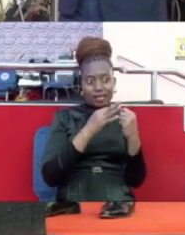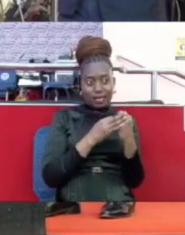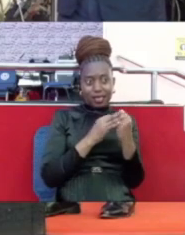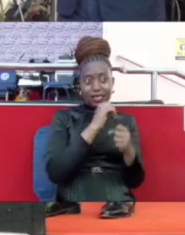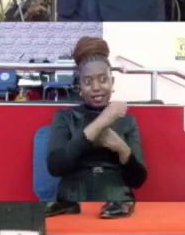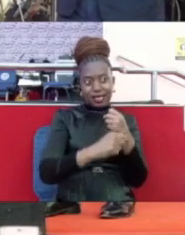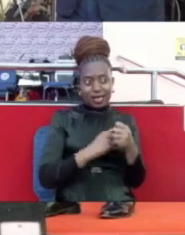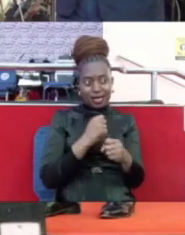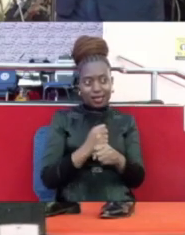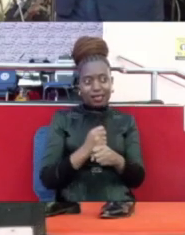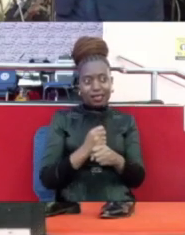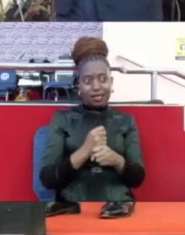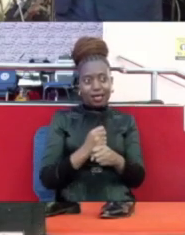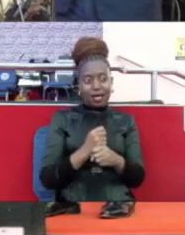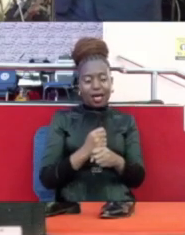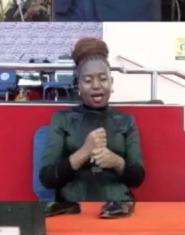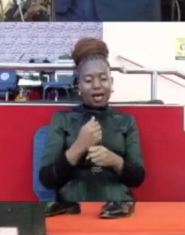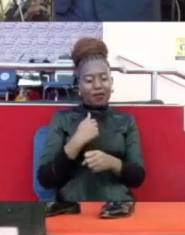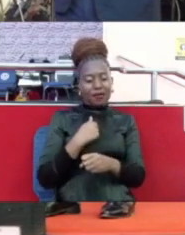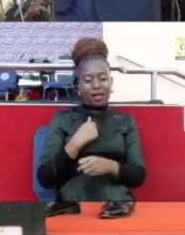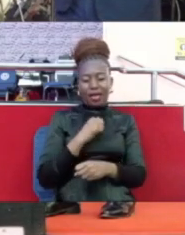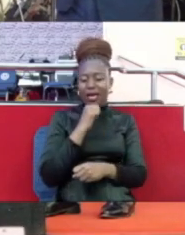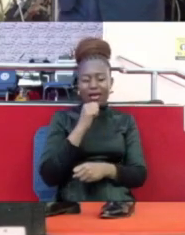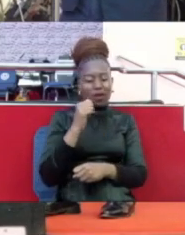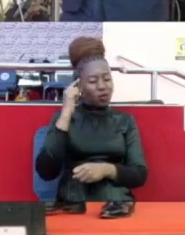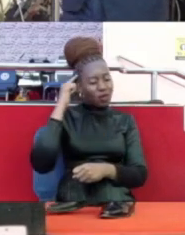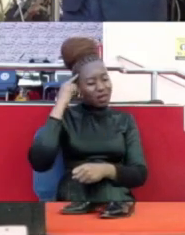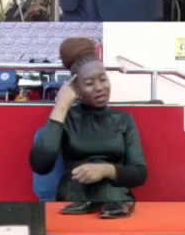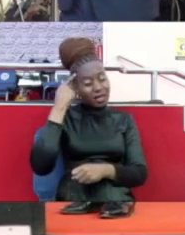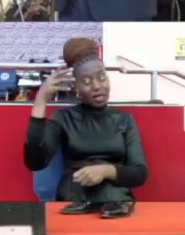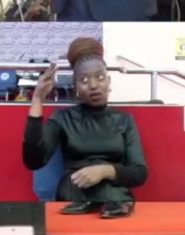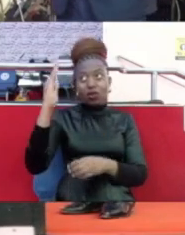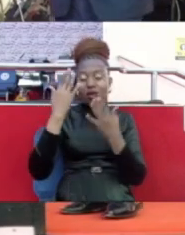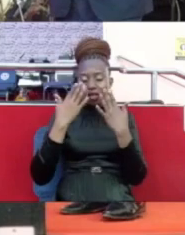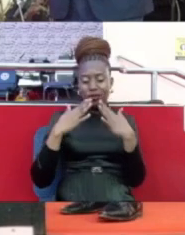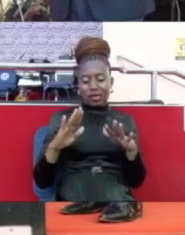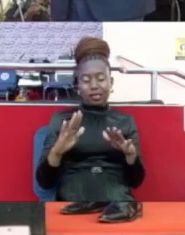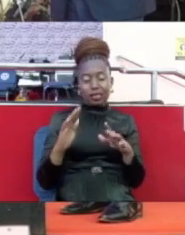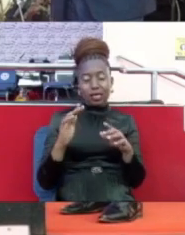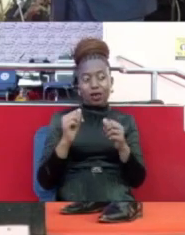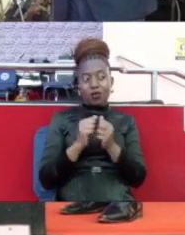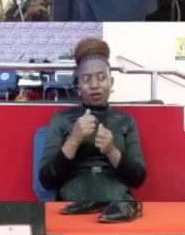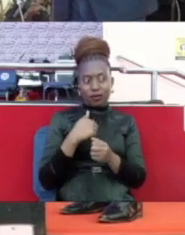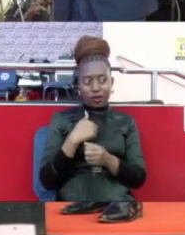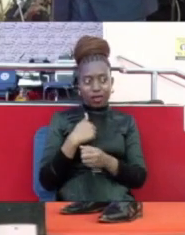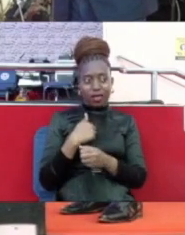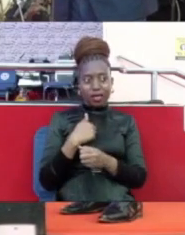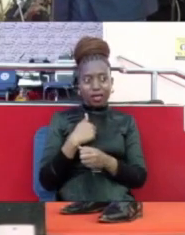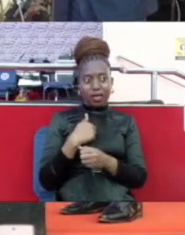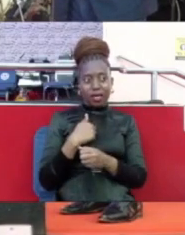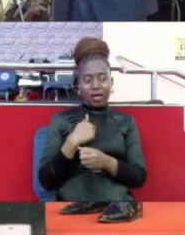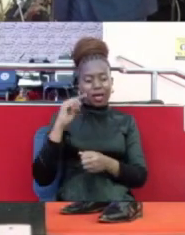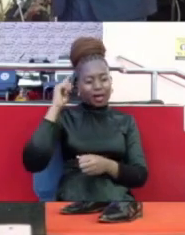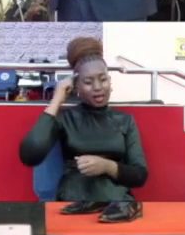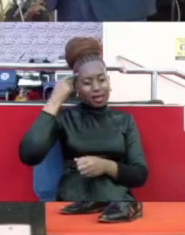But I don't think God is finished with me. Na sifikiri kwamba Mungu amemaliza na mimi. And I think God has kept his hand on